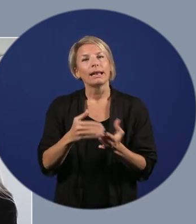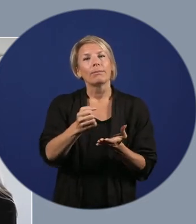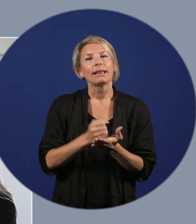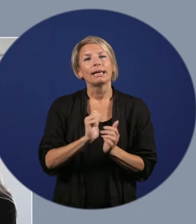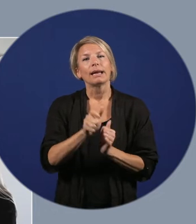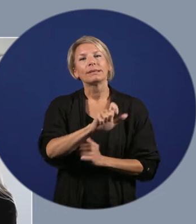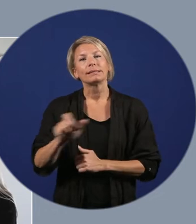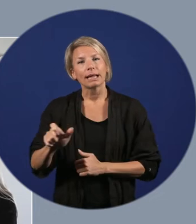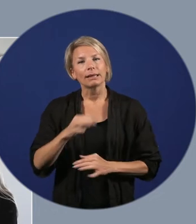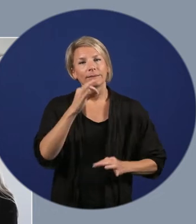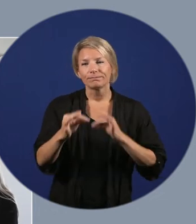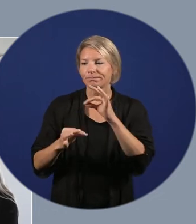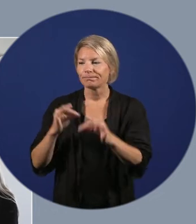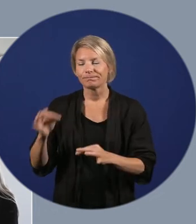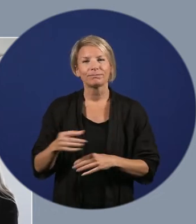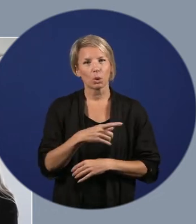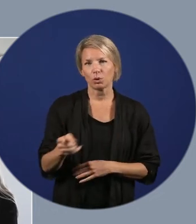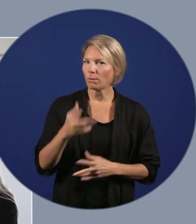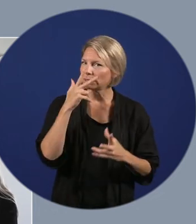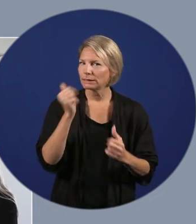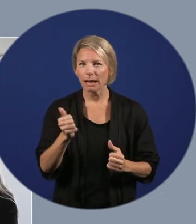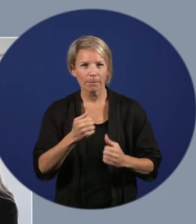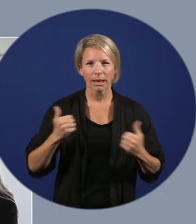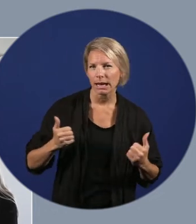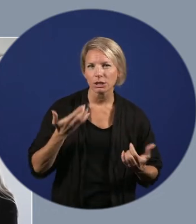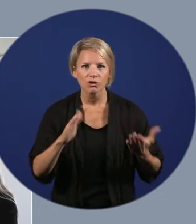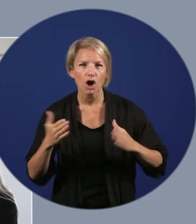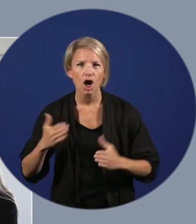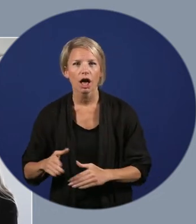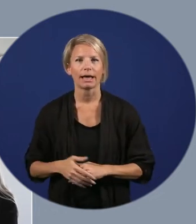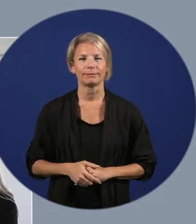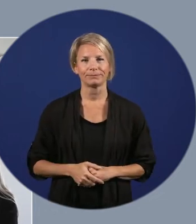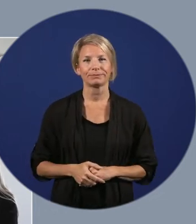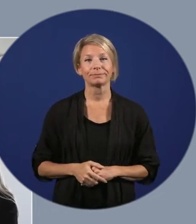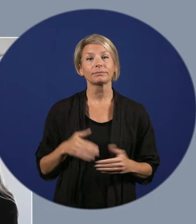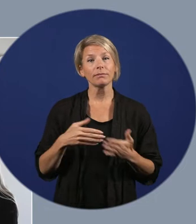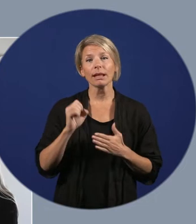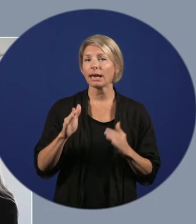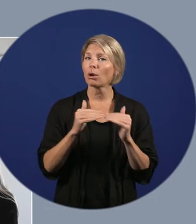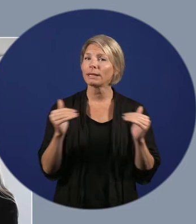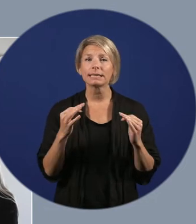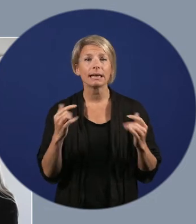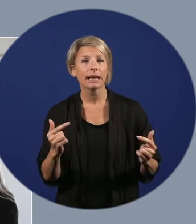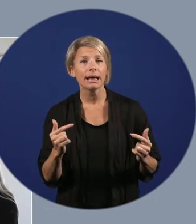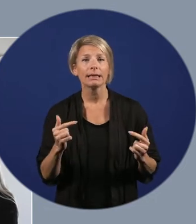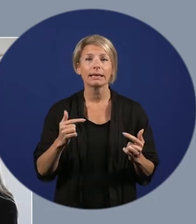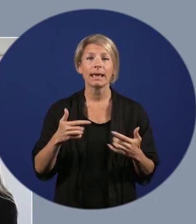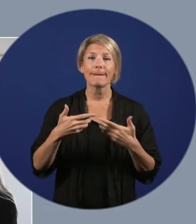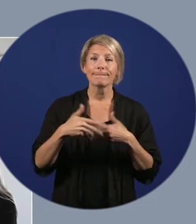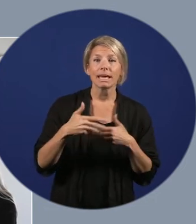som var väldigt på hugget för att besvara. Och det handlade om jämställdhet,